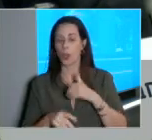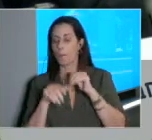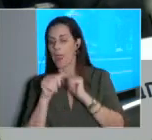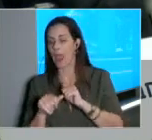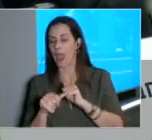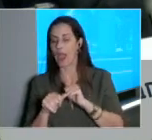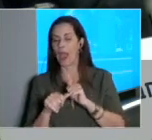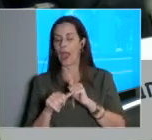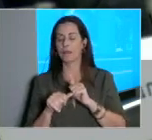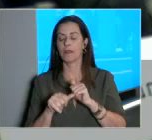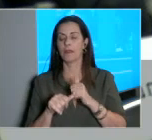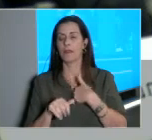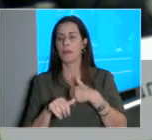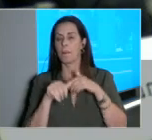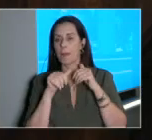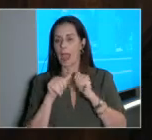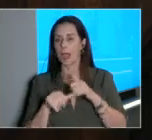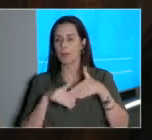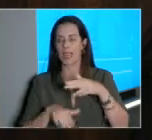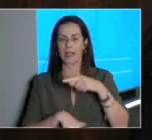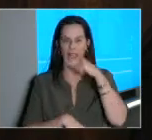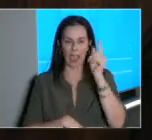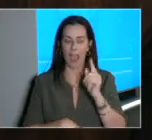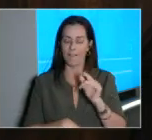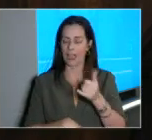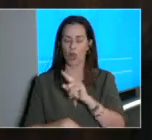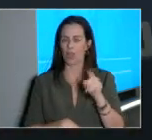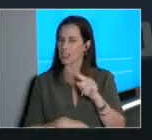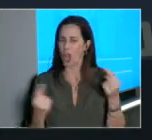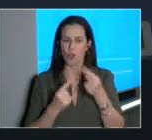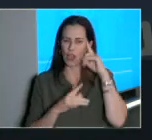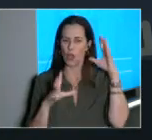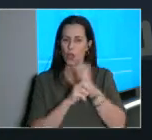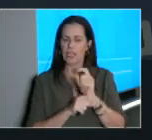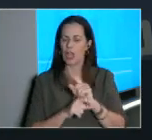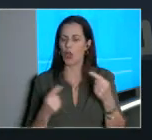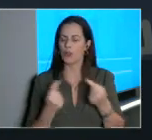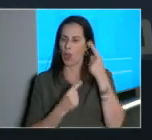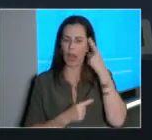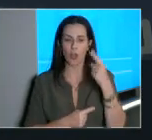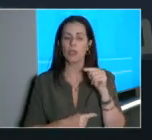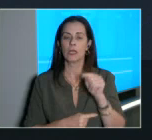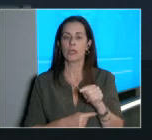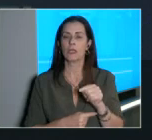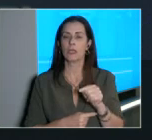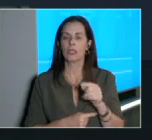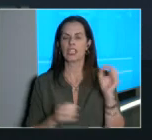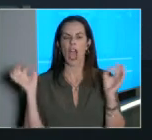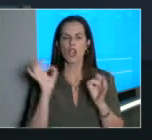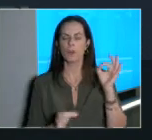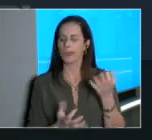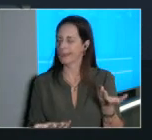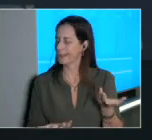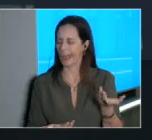בעד מצד הגאווה או לא בעד מצד הגאווה. זה לא ויכוח אידיאולוגי, זה לא ויכוח על דעות, זה השמצה